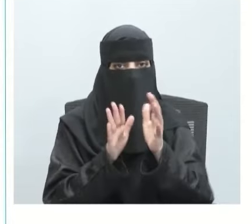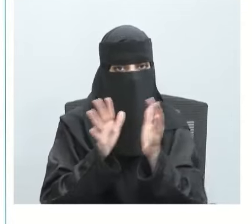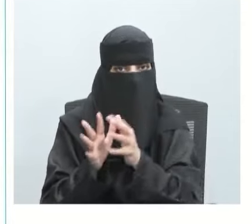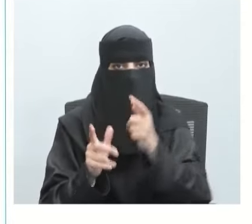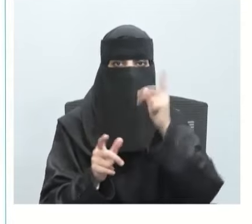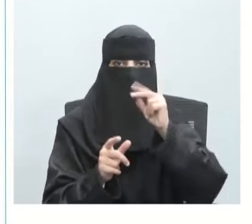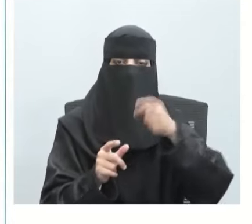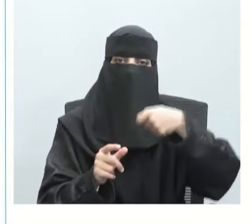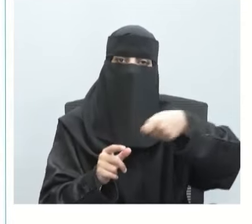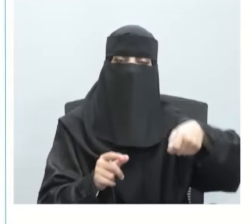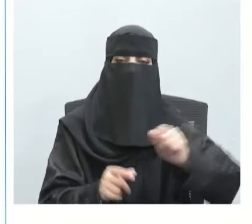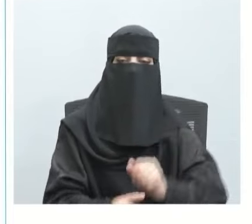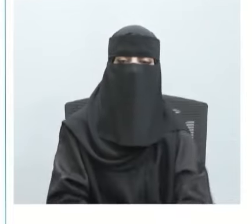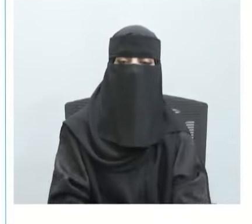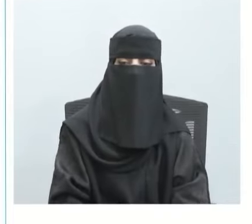الادخار